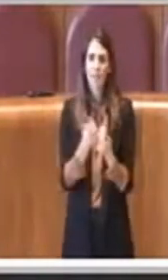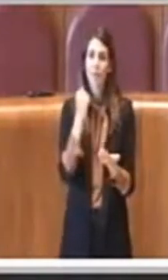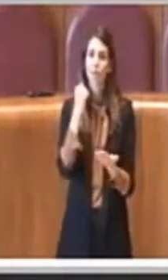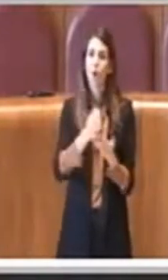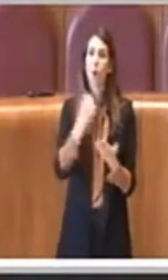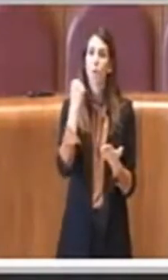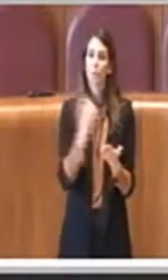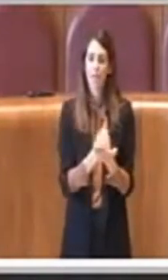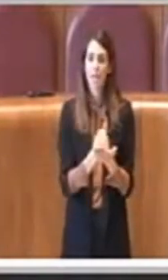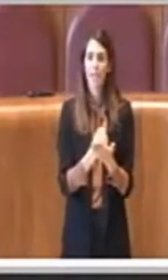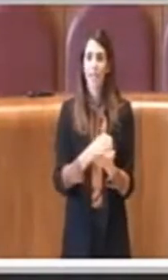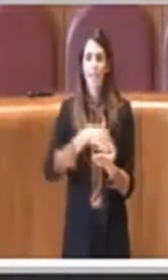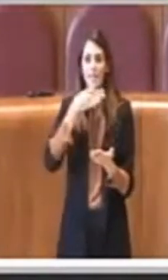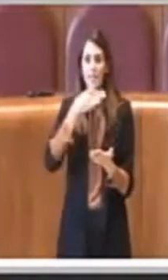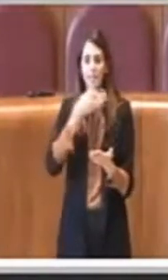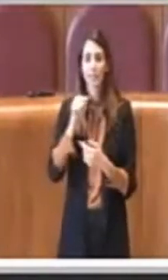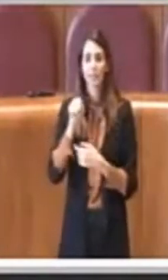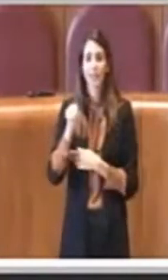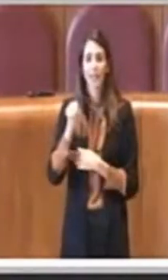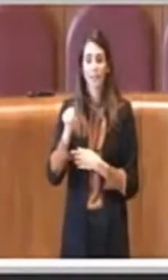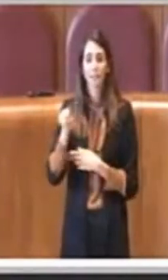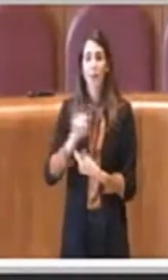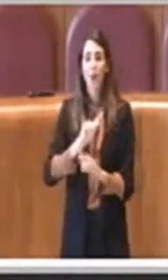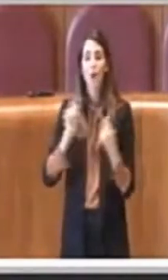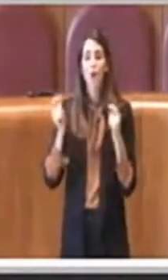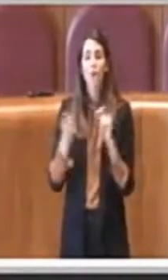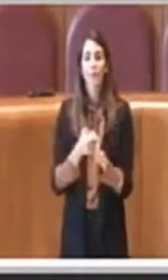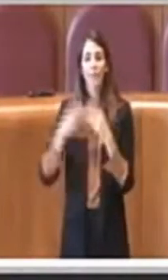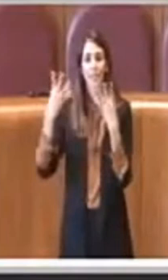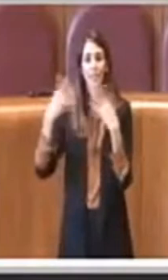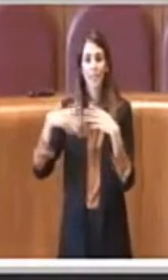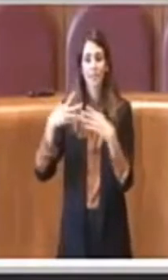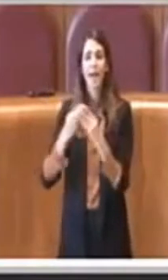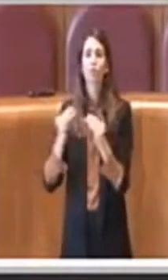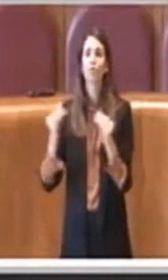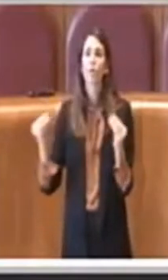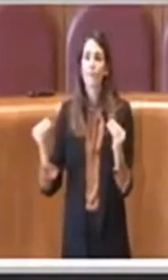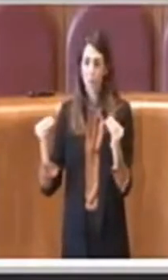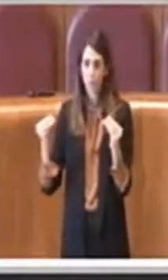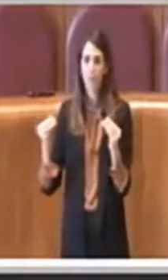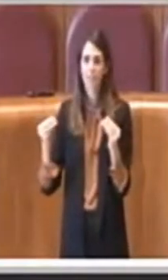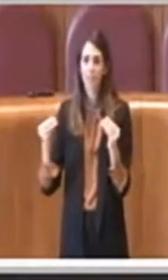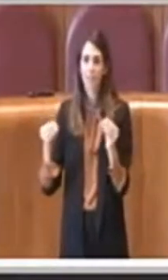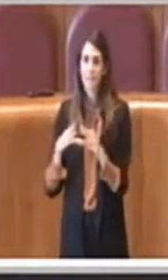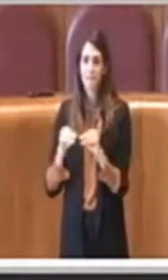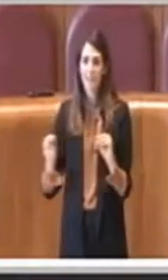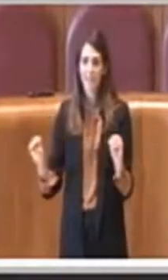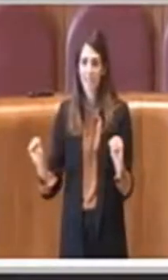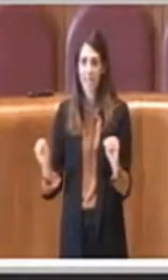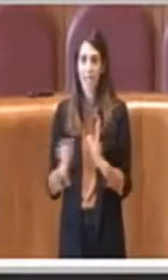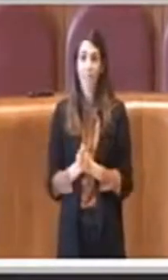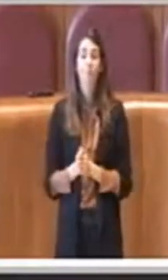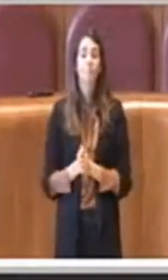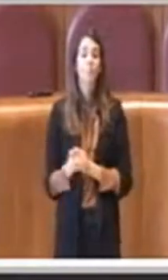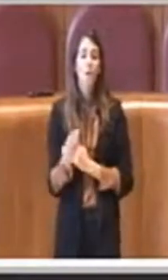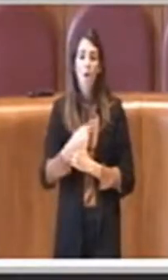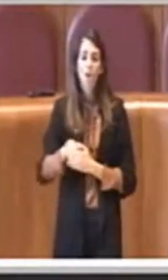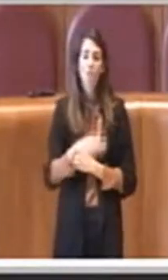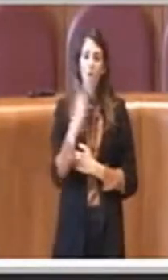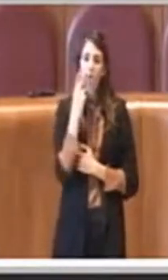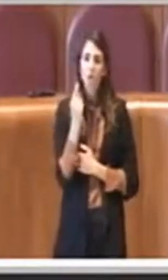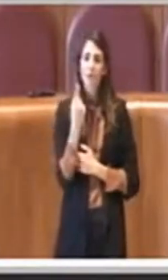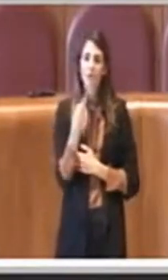riconvertire il TMB di Rocca Cencia in impianto di multimateriali. Perciò noi abbiamo trovato una città in questo modo, con un impianto di